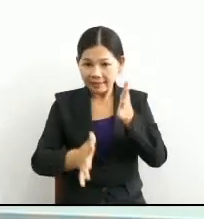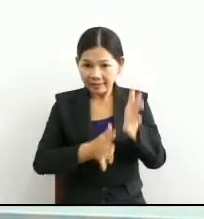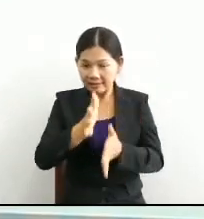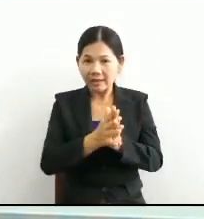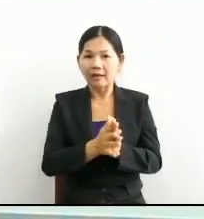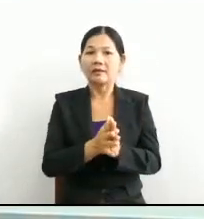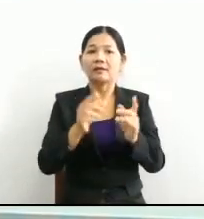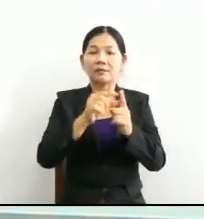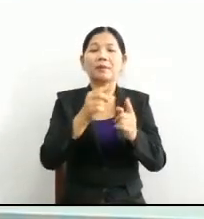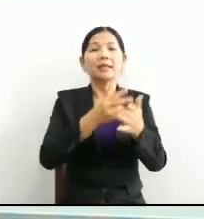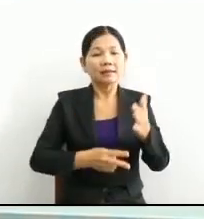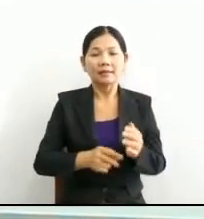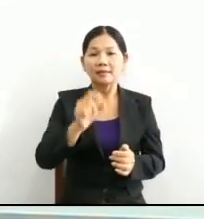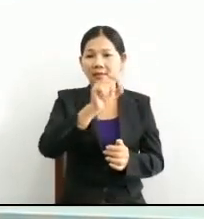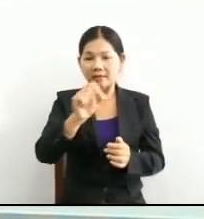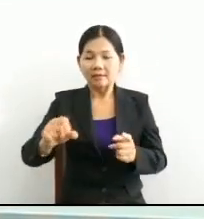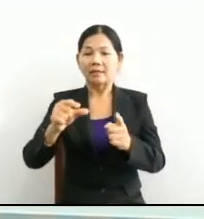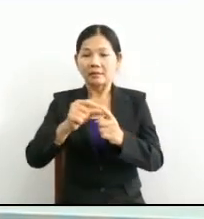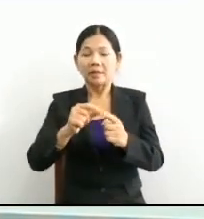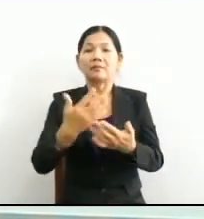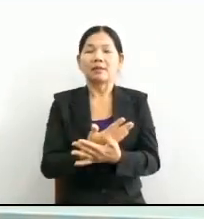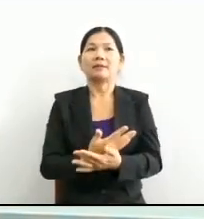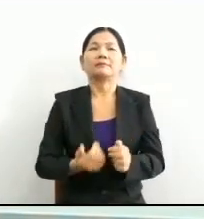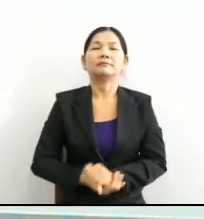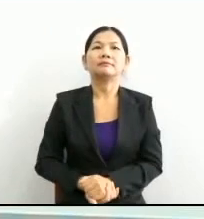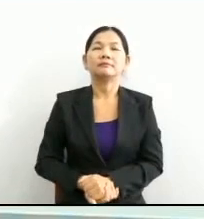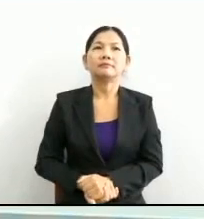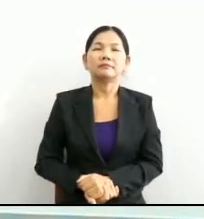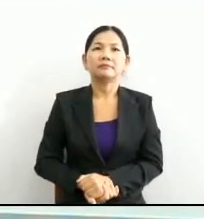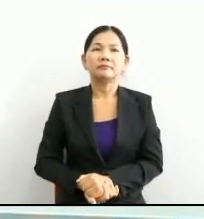đấy lục chết sẽ bị mũi tiết mất không